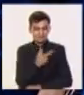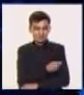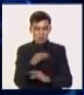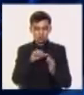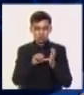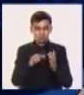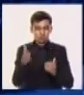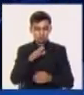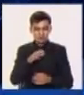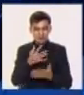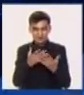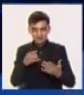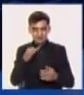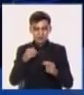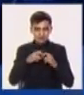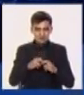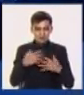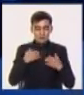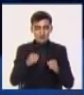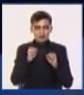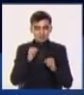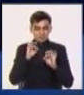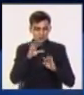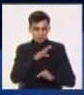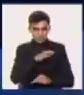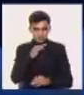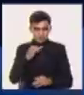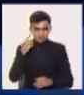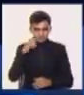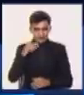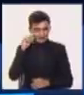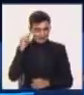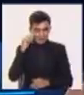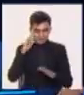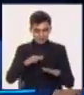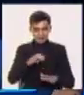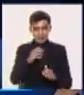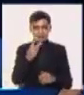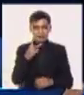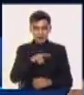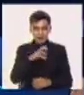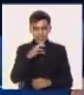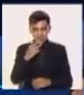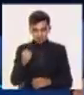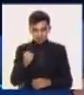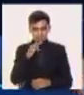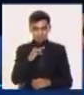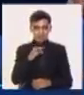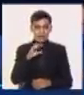Всемирная организация здравоохранения. 3 из 6 препаратов разрабатывают в Китае, 2 в США, и еще над одним работает британская